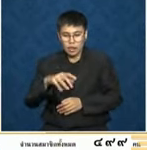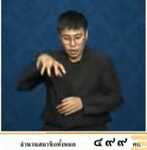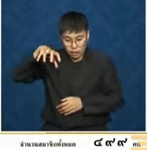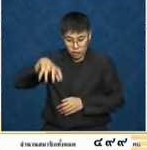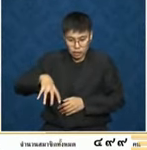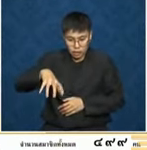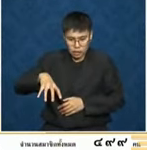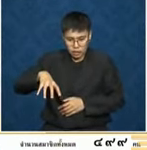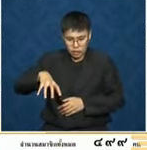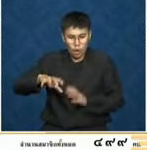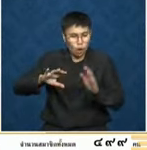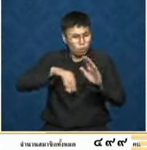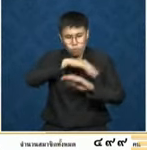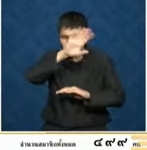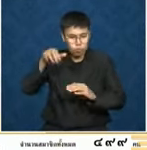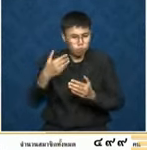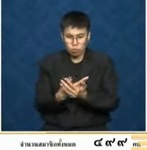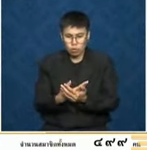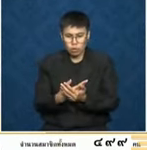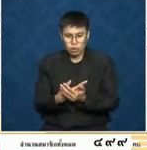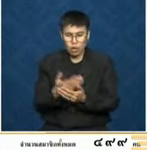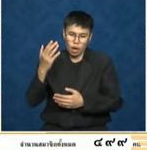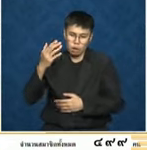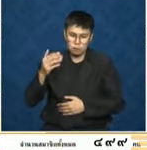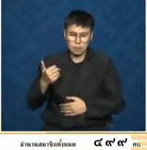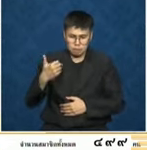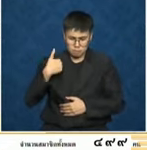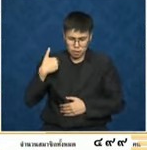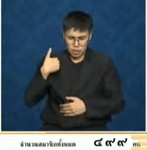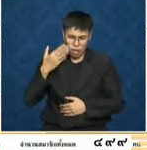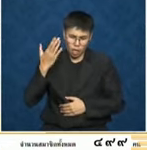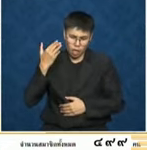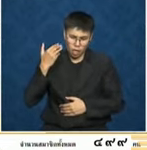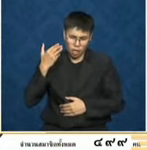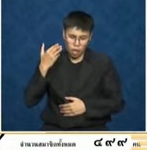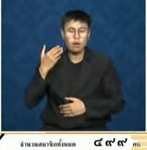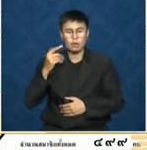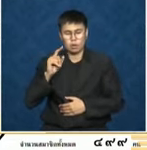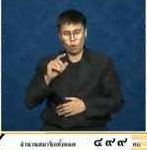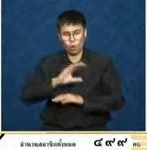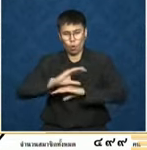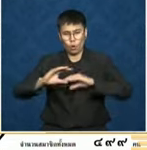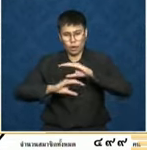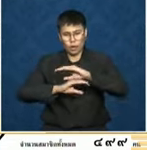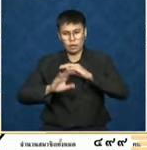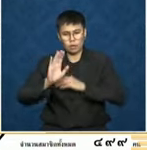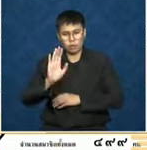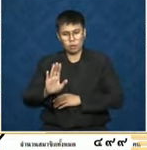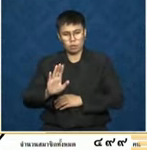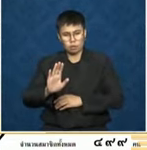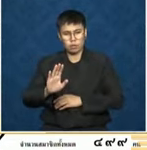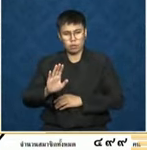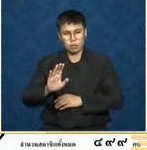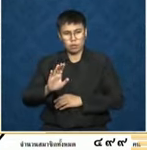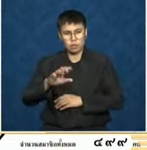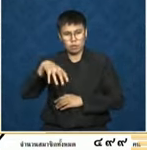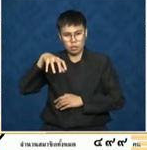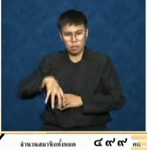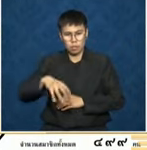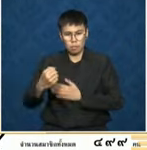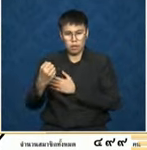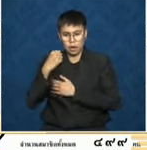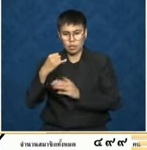งทุกๆอย่างนะครับล่าสุดนี้ผมยกตัวอย่างครับท่านประธานครับเป็นโครงการของน่าจะเป็นสำนักงานพลังง